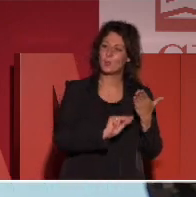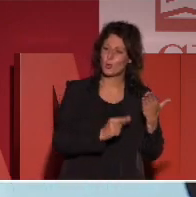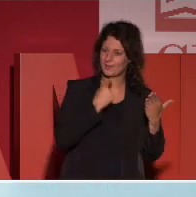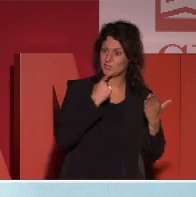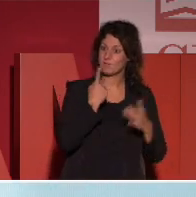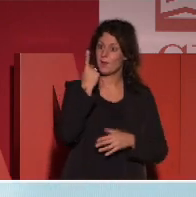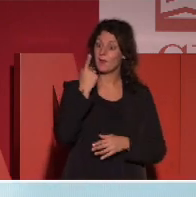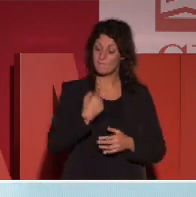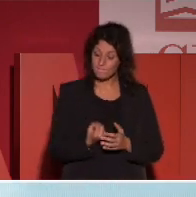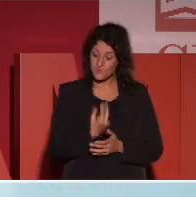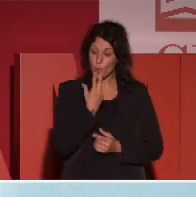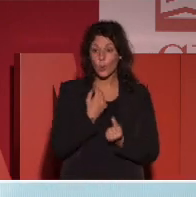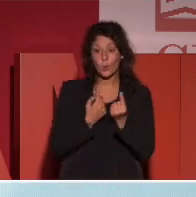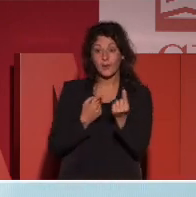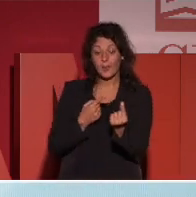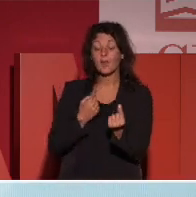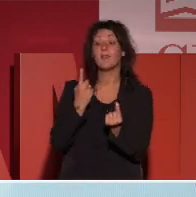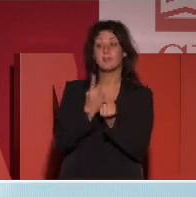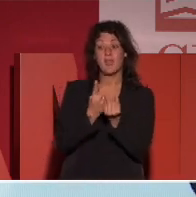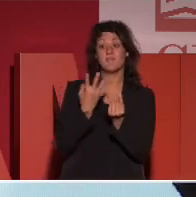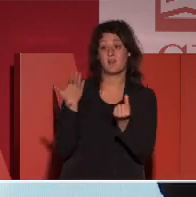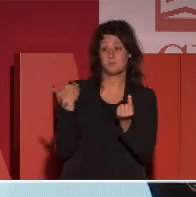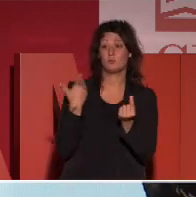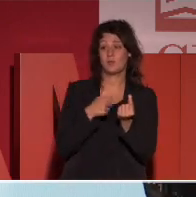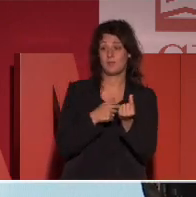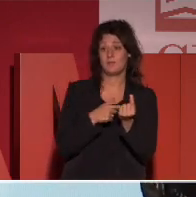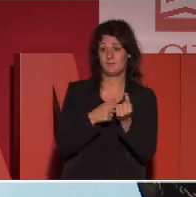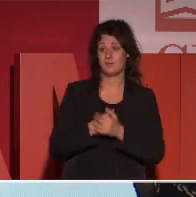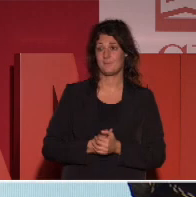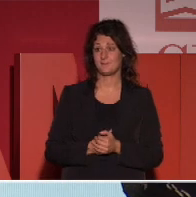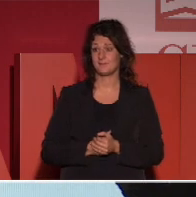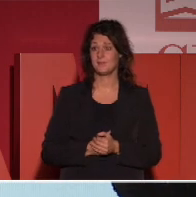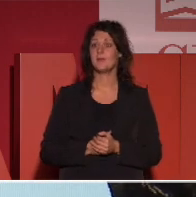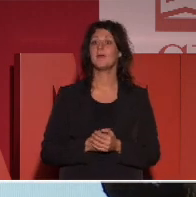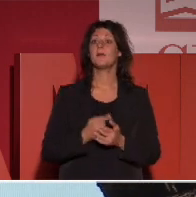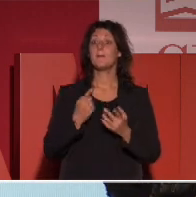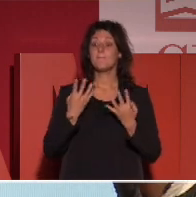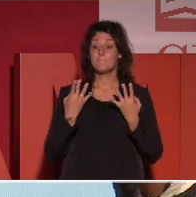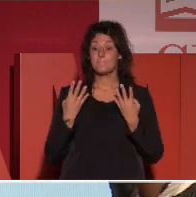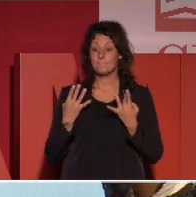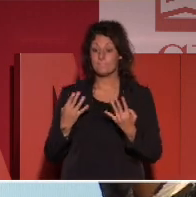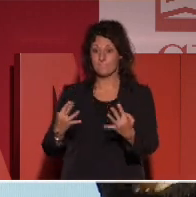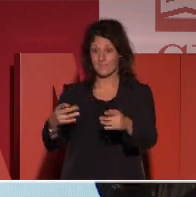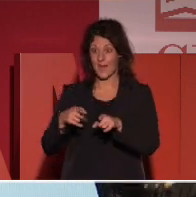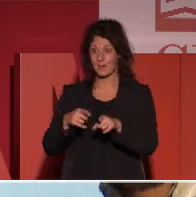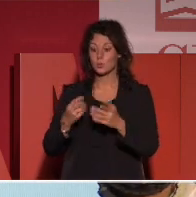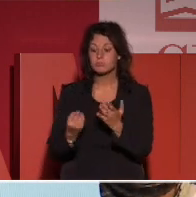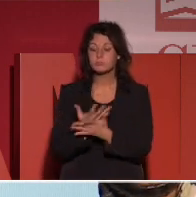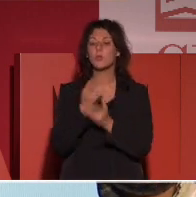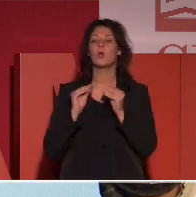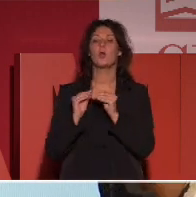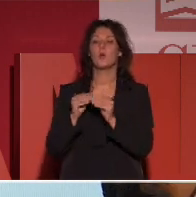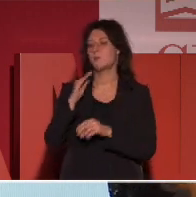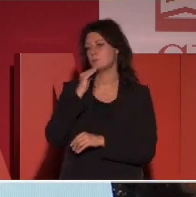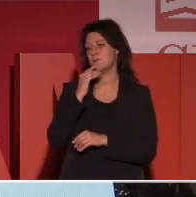emily dickinson che per fare un prato ci vuole del trifoglio è un app e del riposo un'ape e sogno il sogno basterà